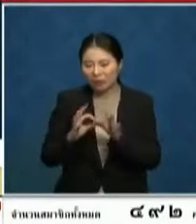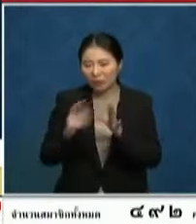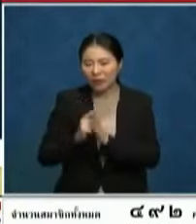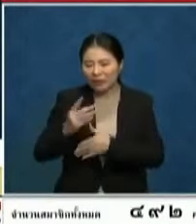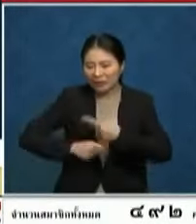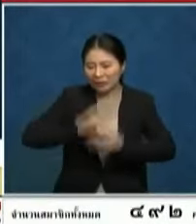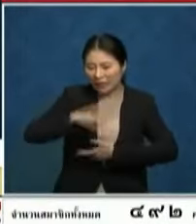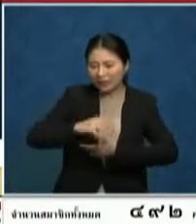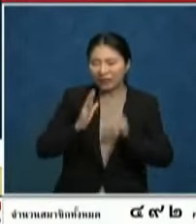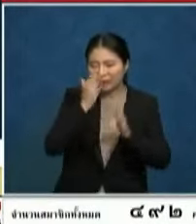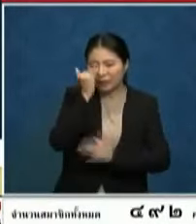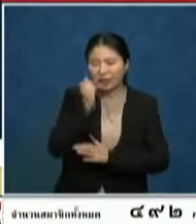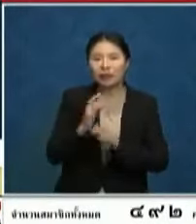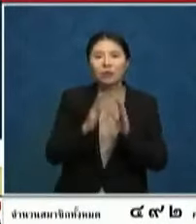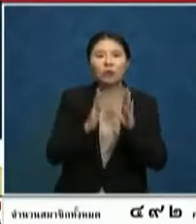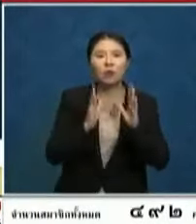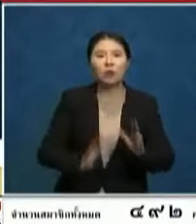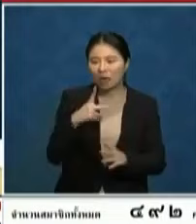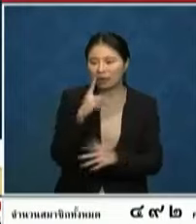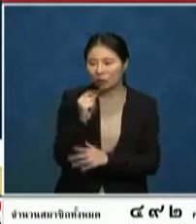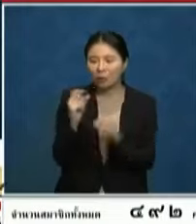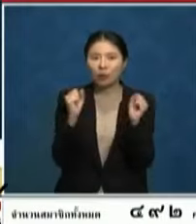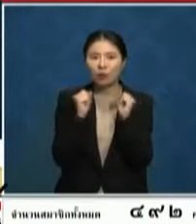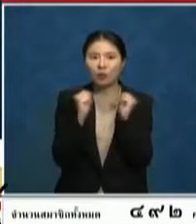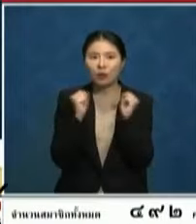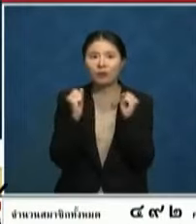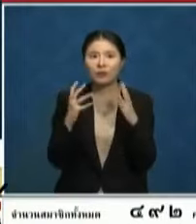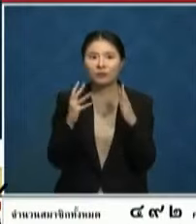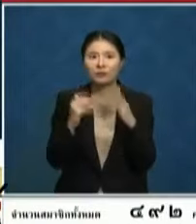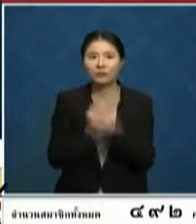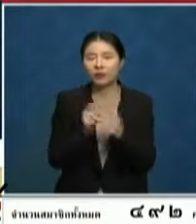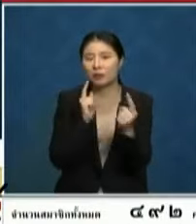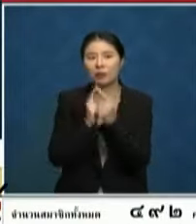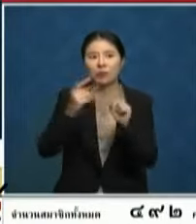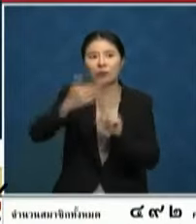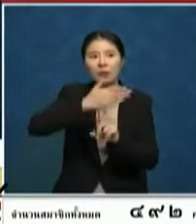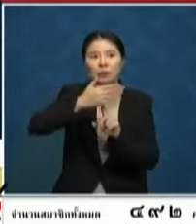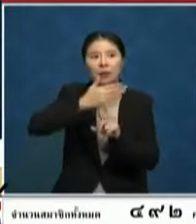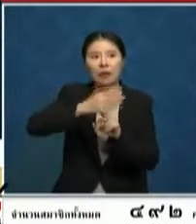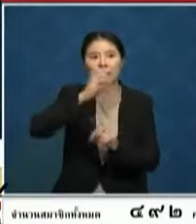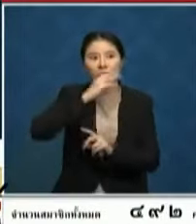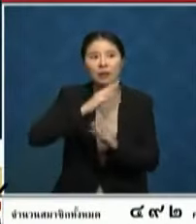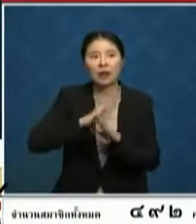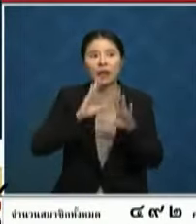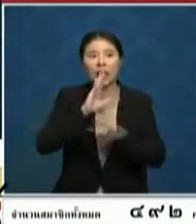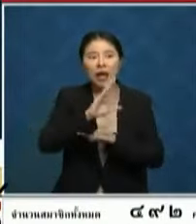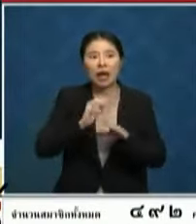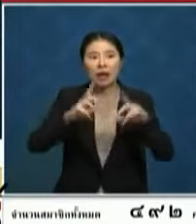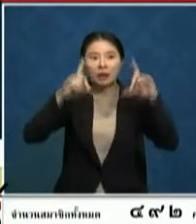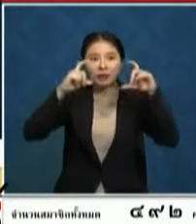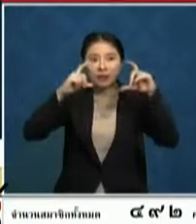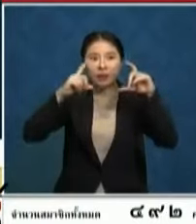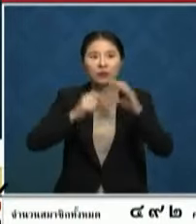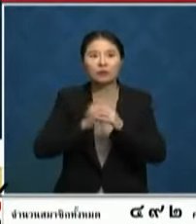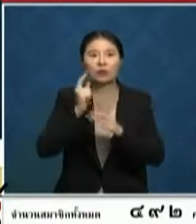าจ่ายสวยให้กับเจ้าหน้าที่เนี่ยเป็นรายเดือนเป็นรายวันและเท่าไหร ่ คุณหาได้ไหมน